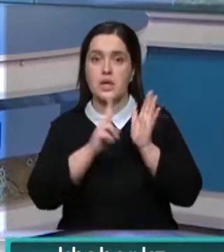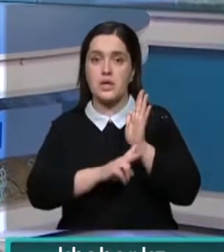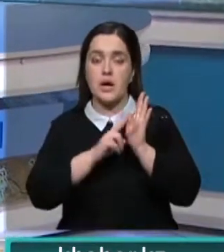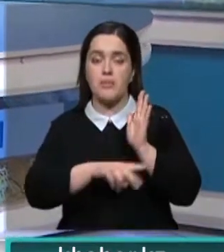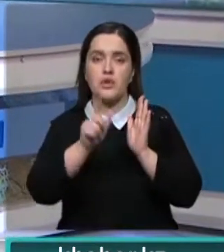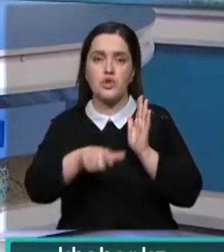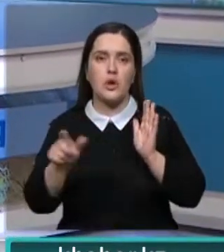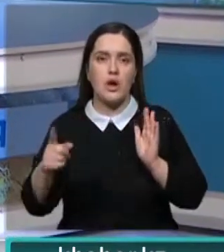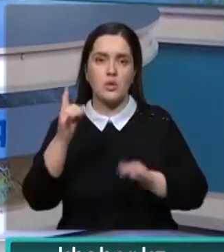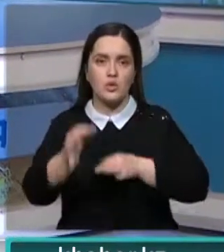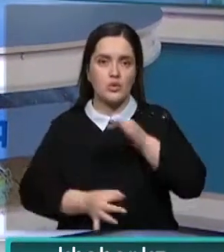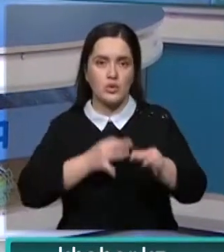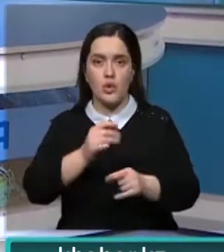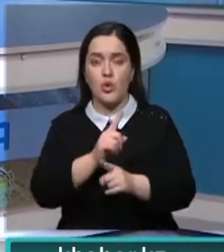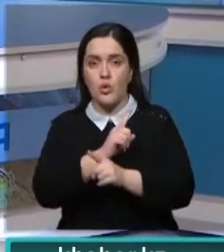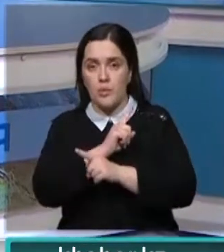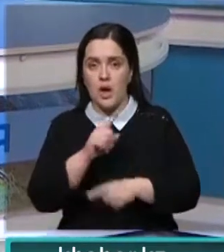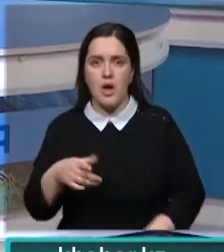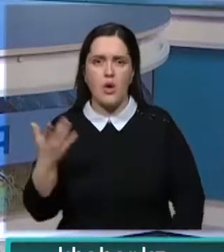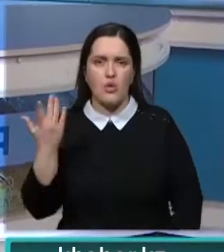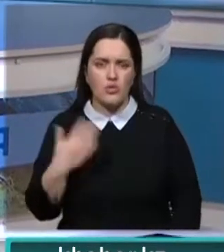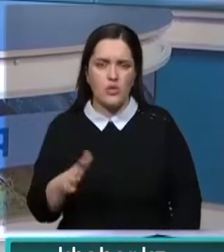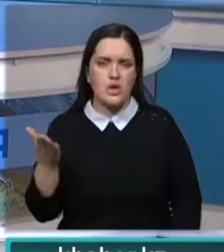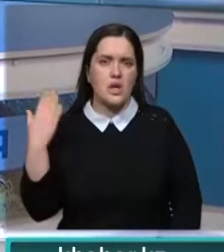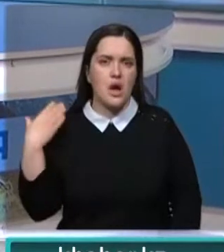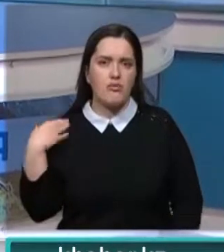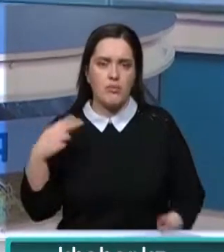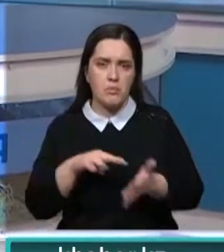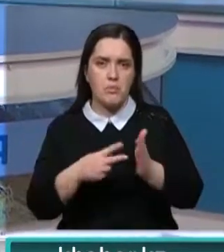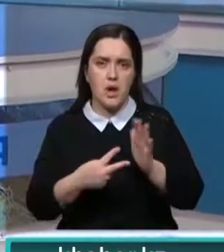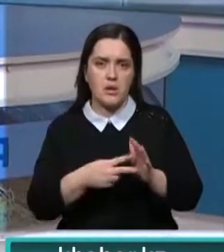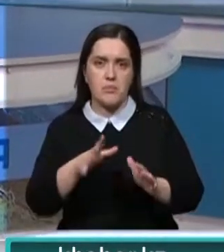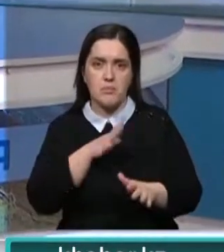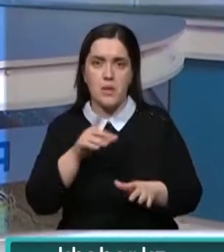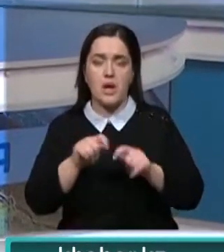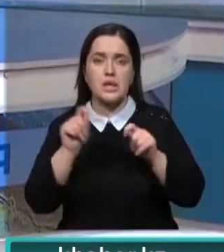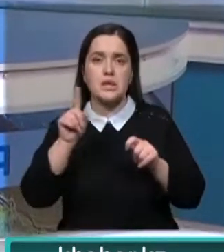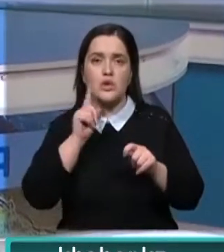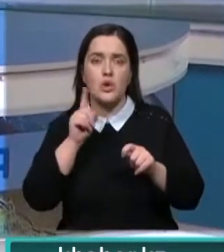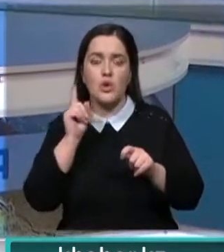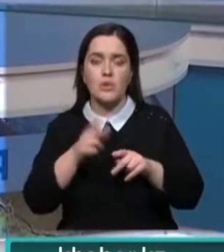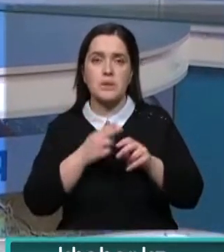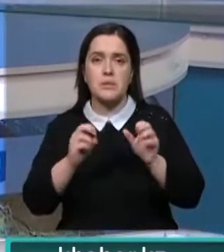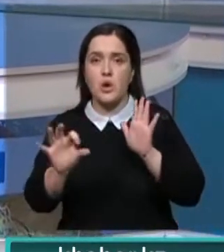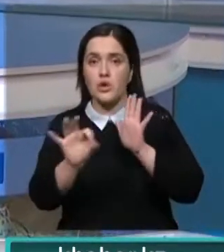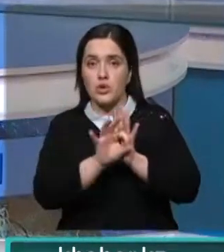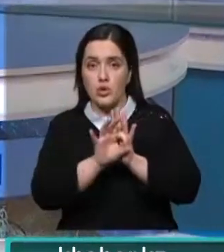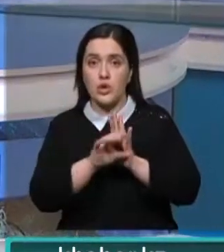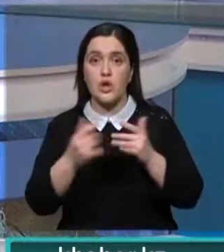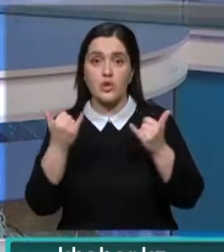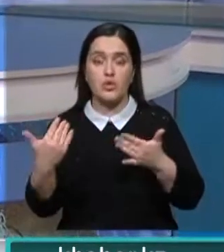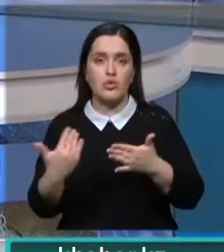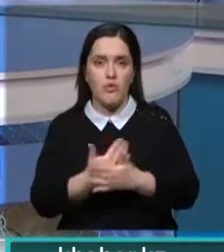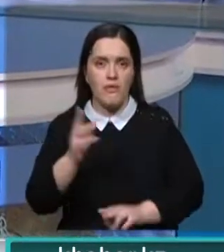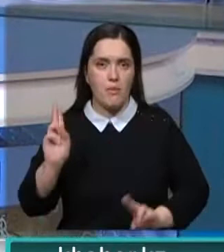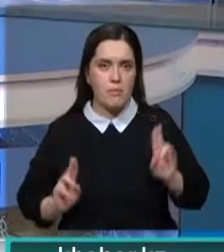70 пациентов за сутки. Власти давно планировали создать зеленые безопасные зоны. И вот теперь в Грузии вступили в силу